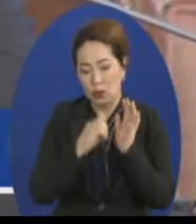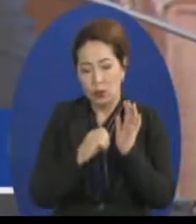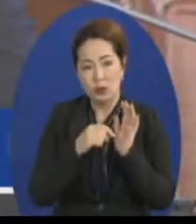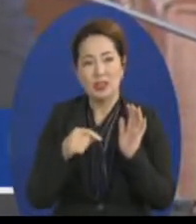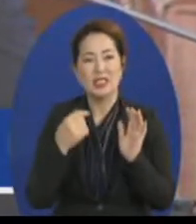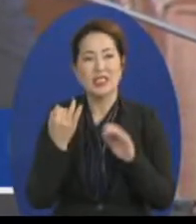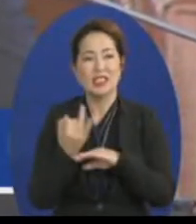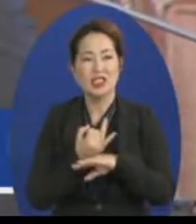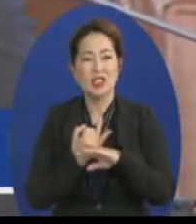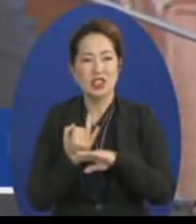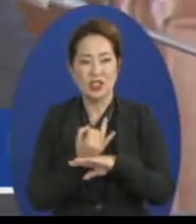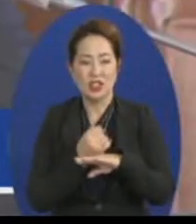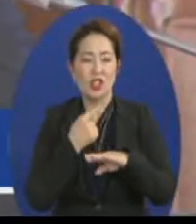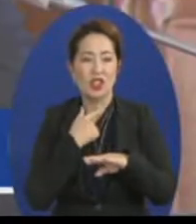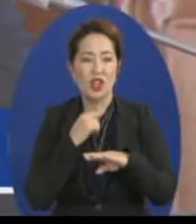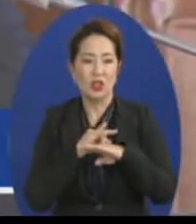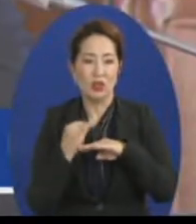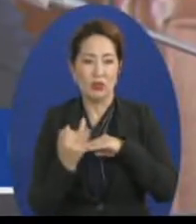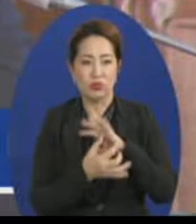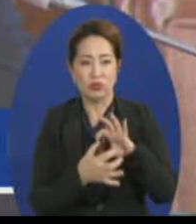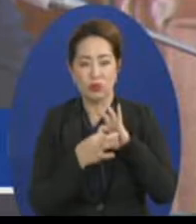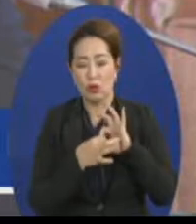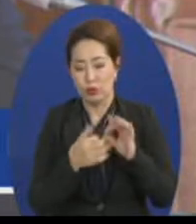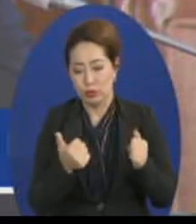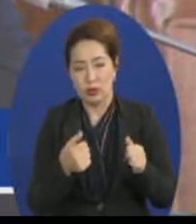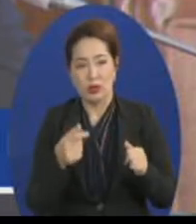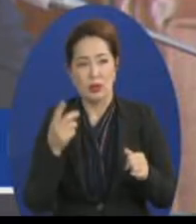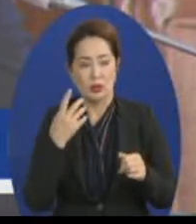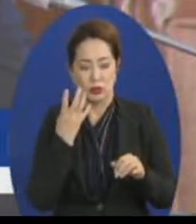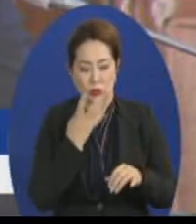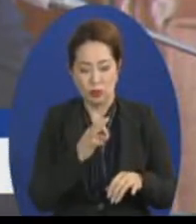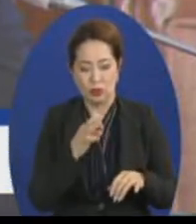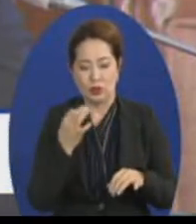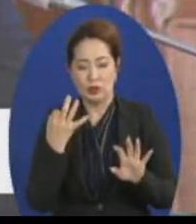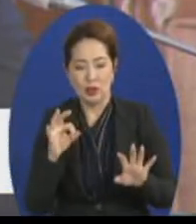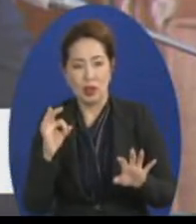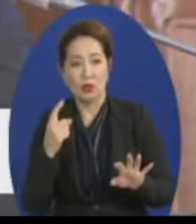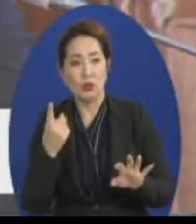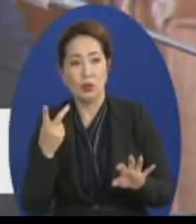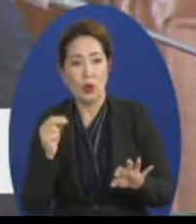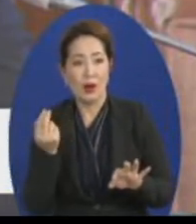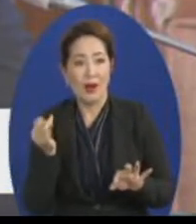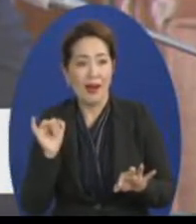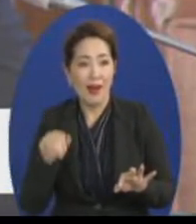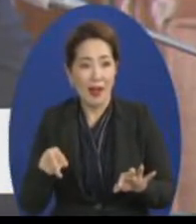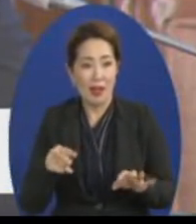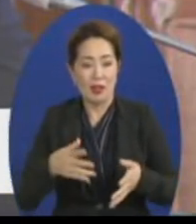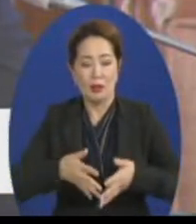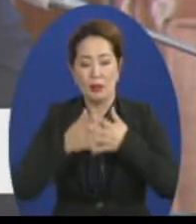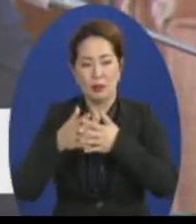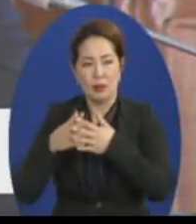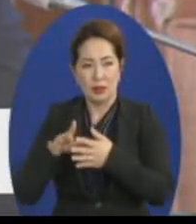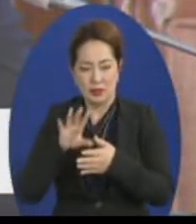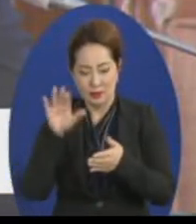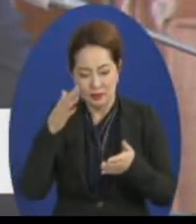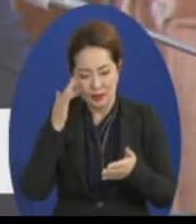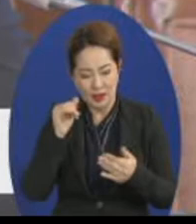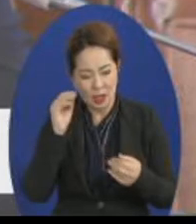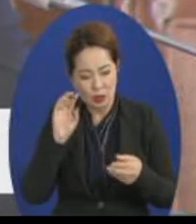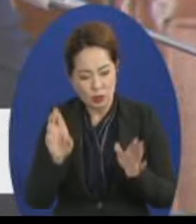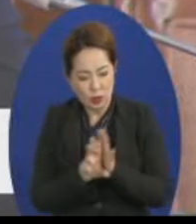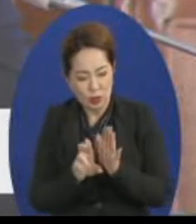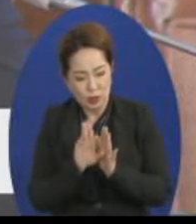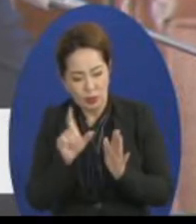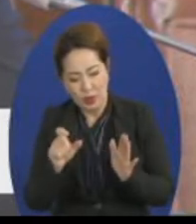нь инженерийн шугам шүлжээтэй байна. Аймгийн төвөдөд бид нар одоо 40, 80, 120 айлын зорилт бүлгийн орон сууцны схемийг яаж хийж болох вэ?